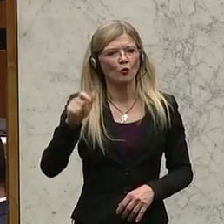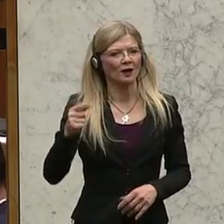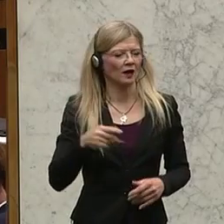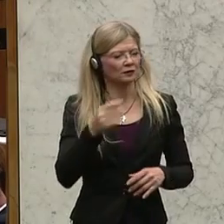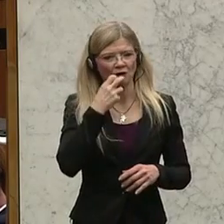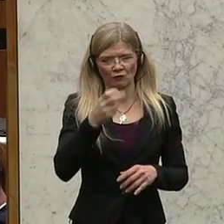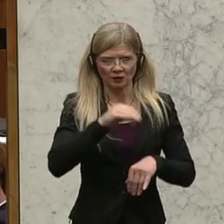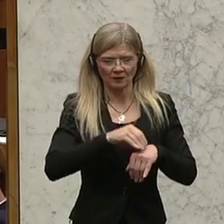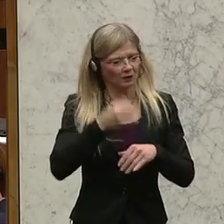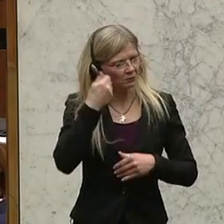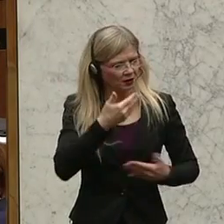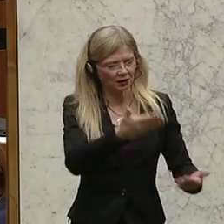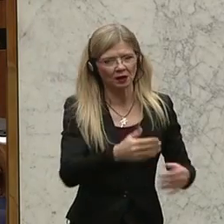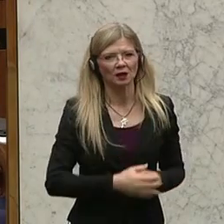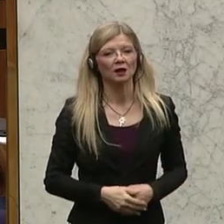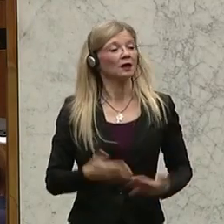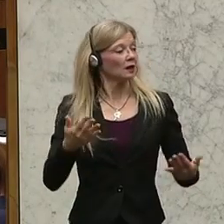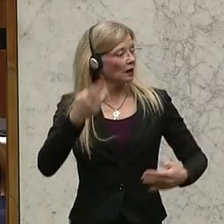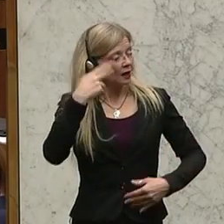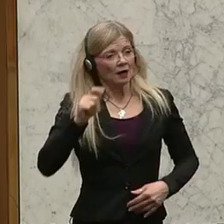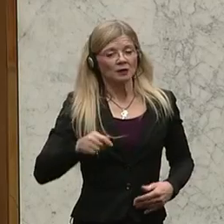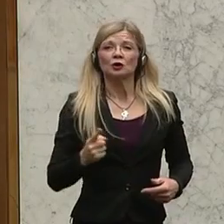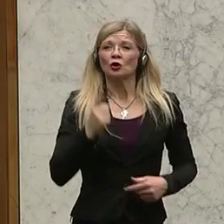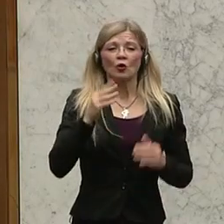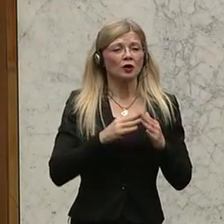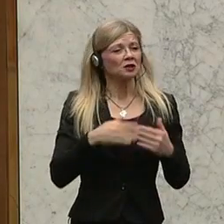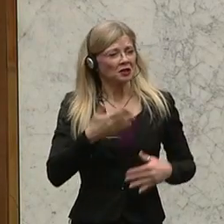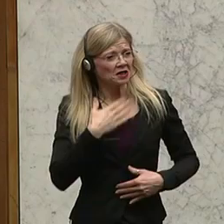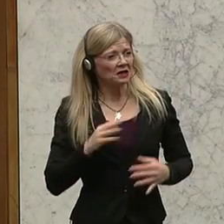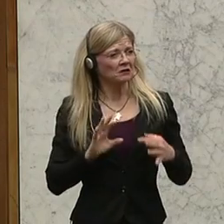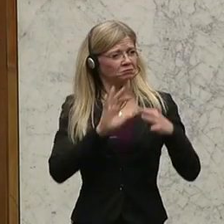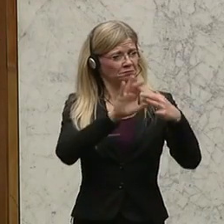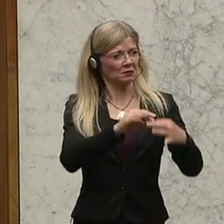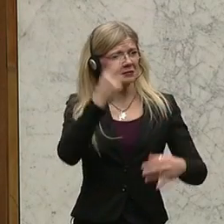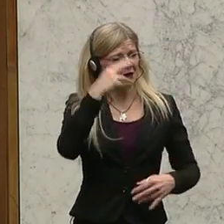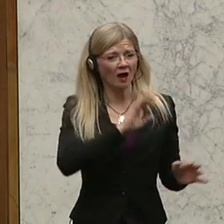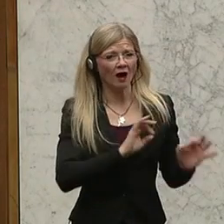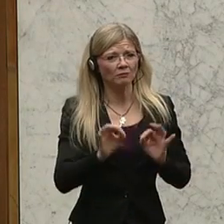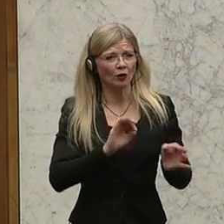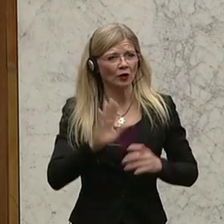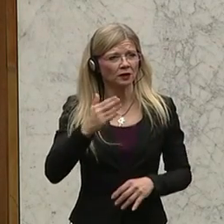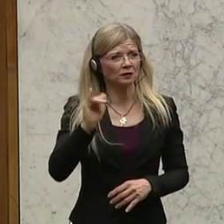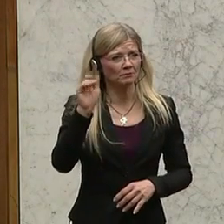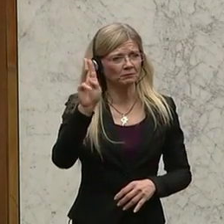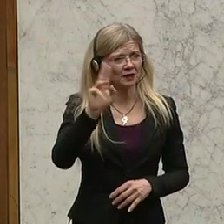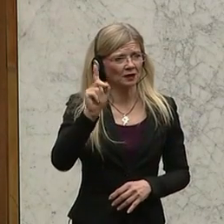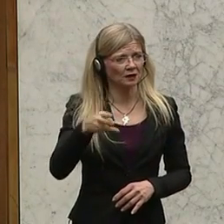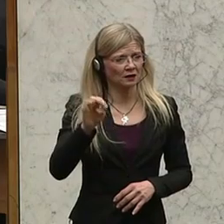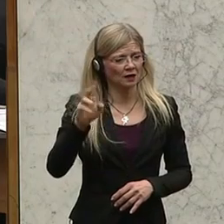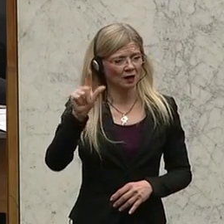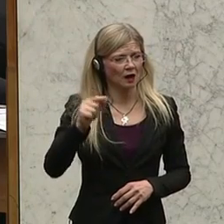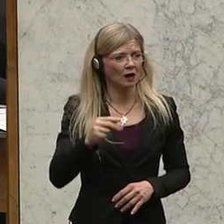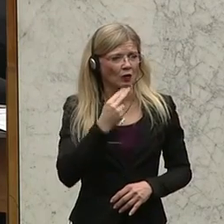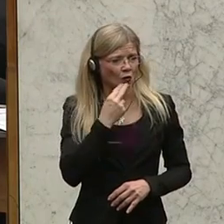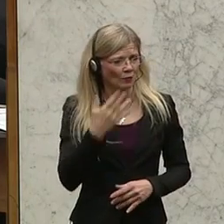Schauen wir mal, ob der Minister auf die Fragen eingehen wird. Ich gehe gerne auf das ein, Herr Abgeordneter Birkelhofer. Ich glaube, wir haben ja wirklich auch im Umweltausschuss